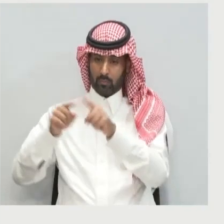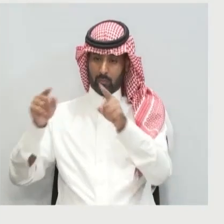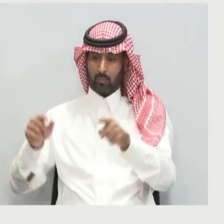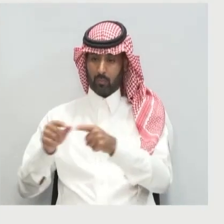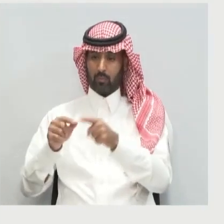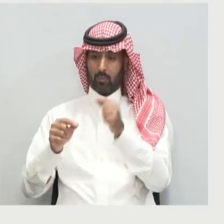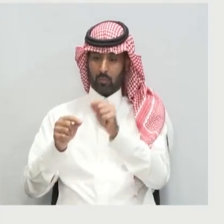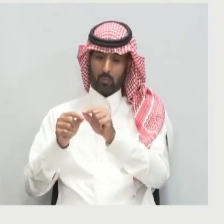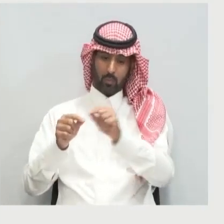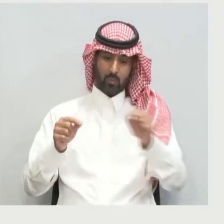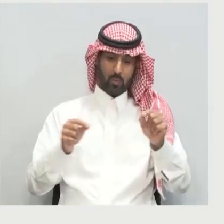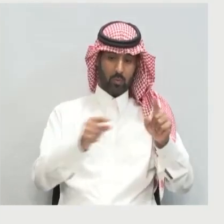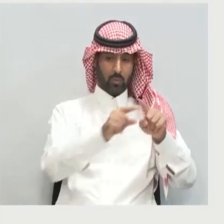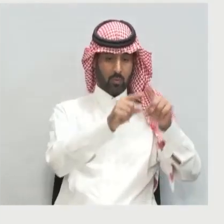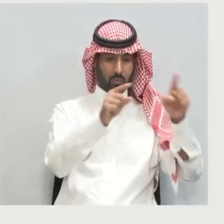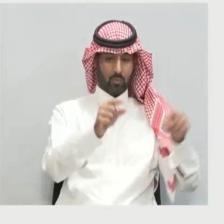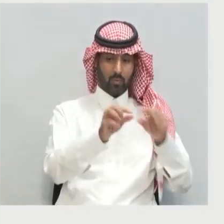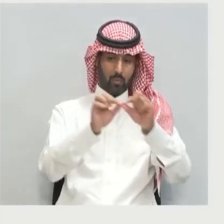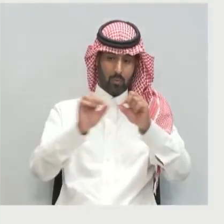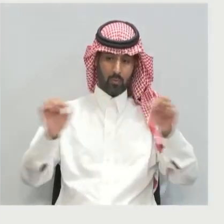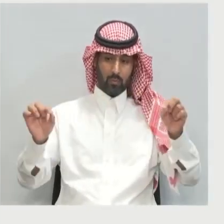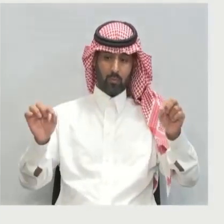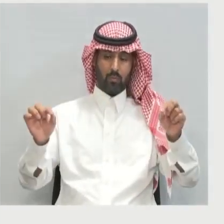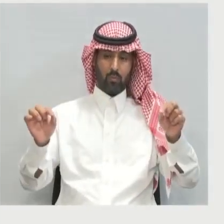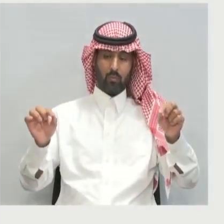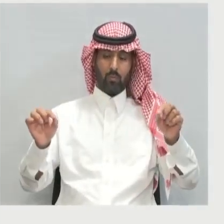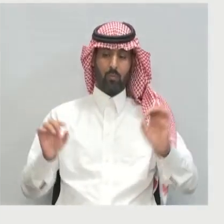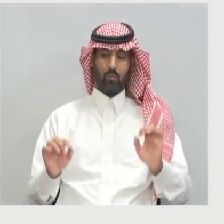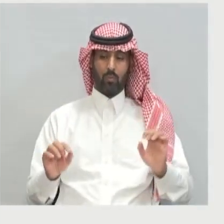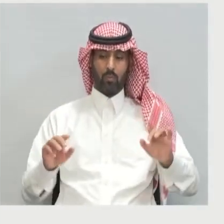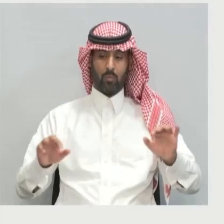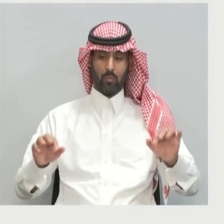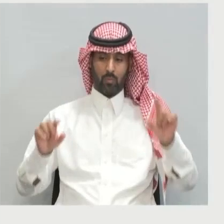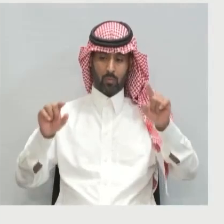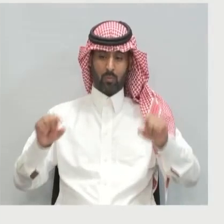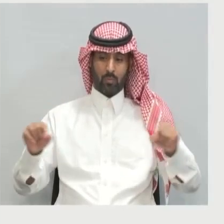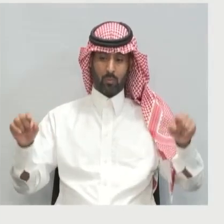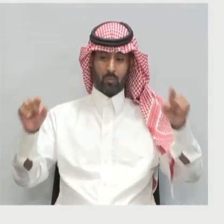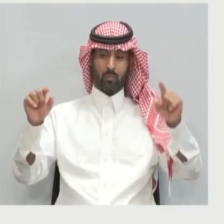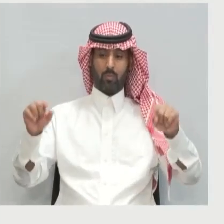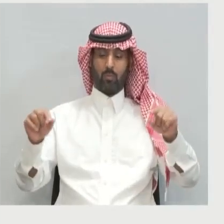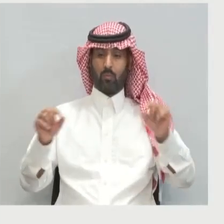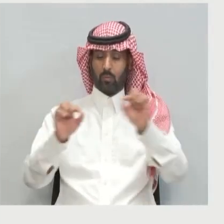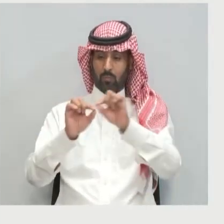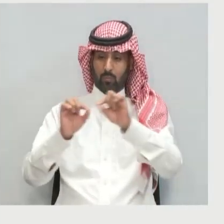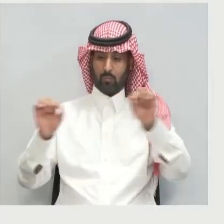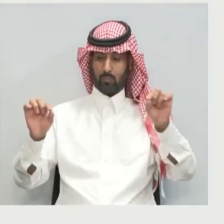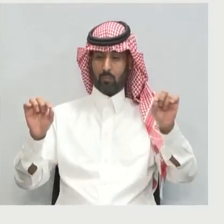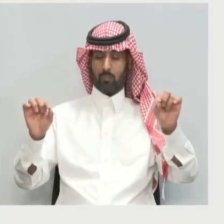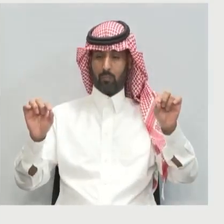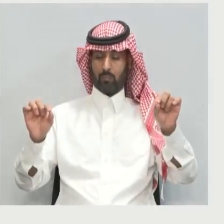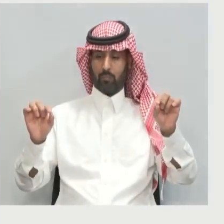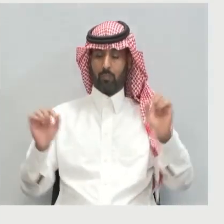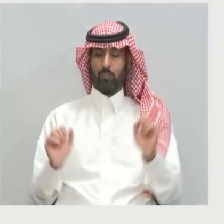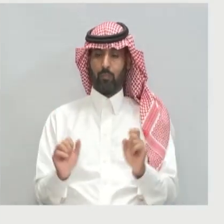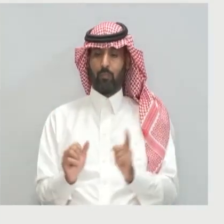نقطه الى نقطه بوينت هو ابسط هيكل موجود ويتكون من روايه